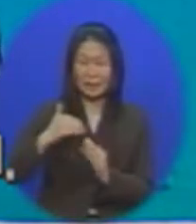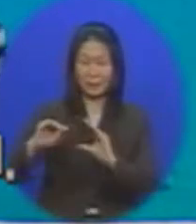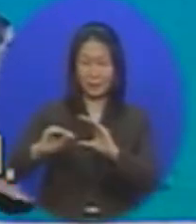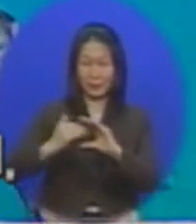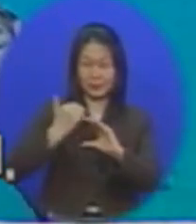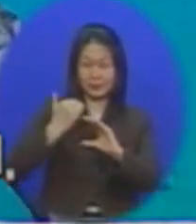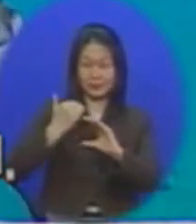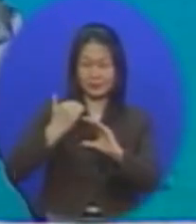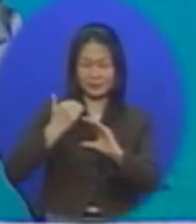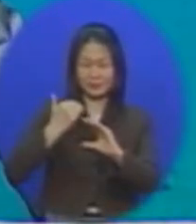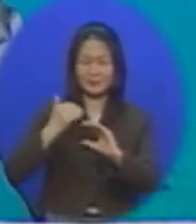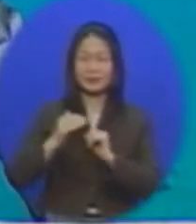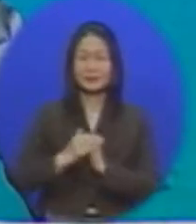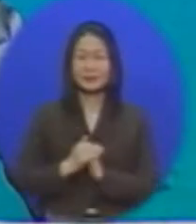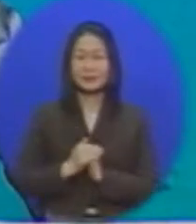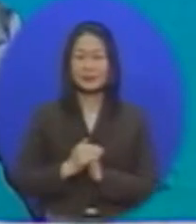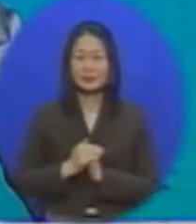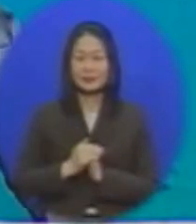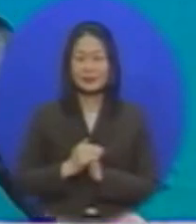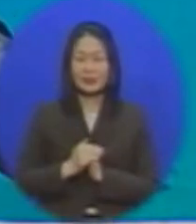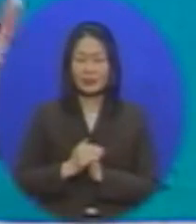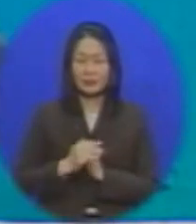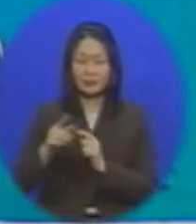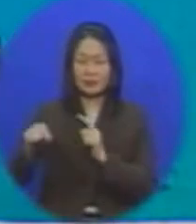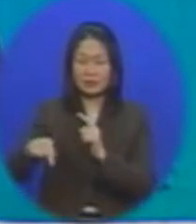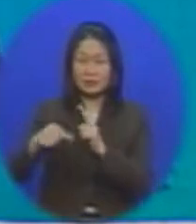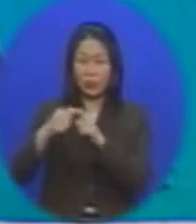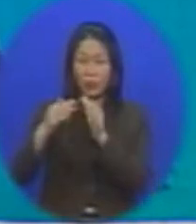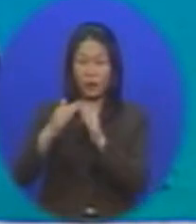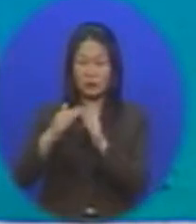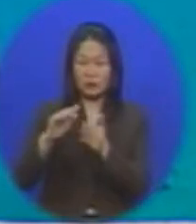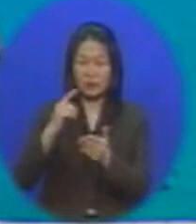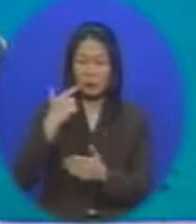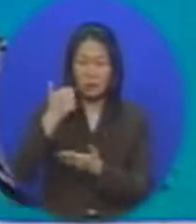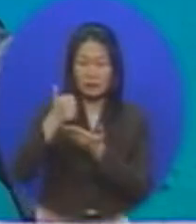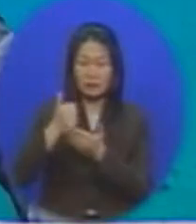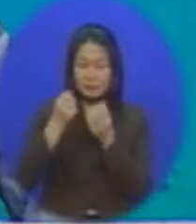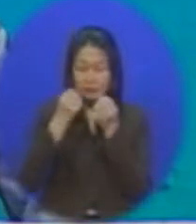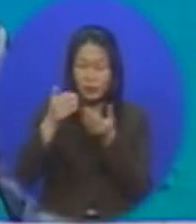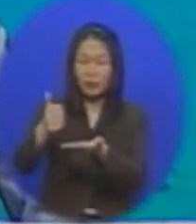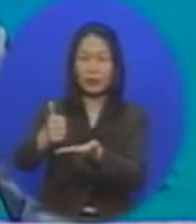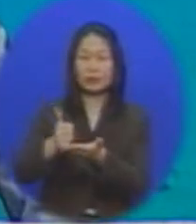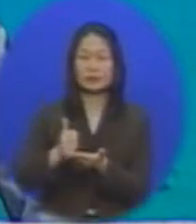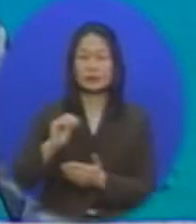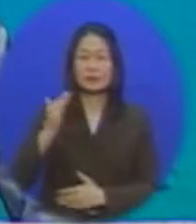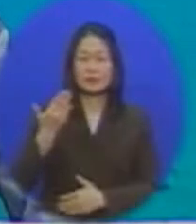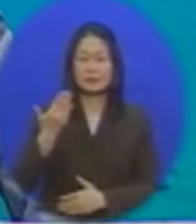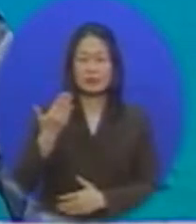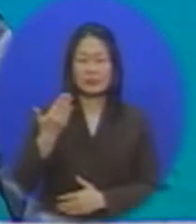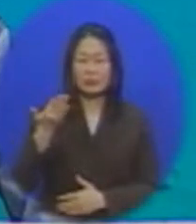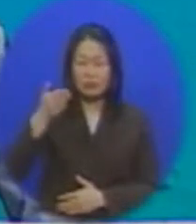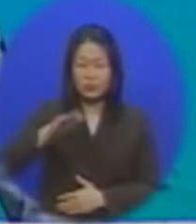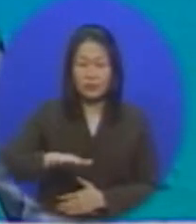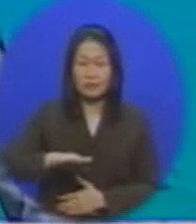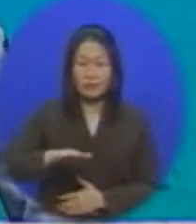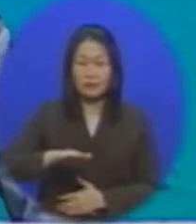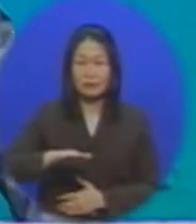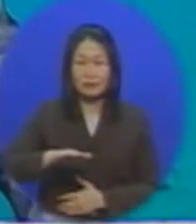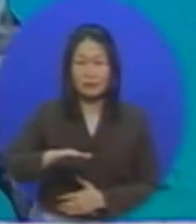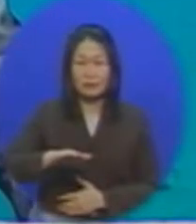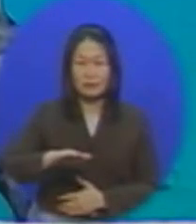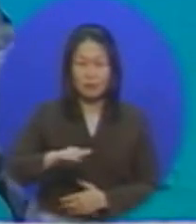보내 주셨어요 그 교회에서 목사님을 새로 모시게 됐습니다 그런데